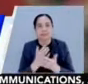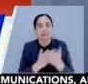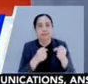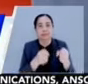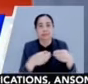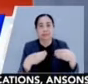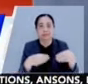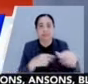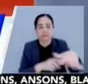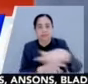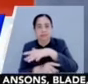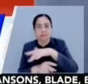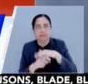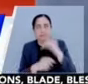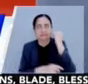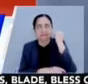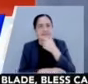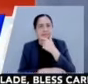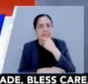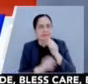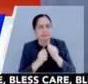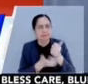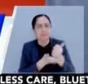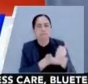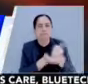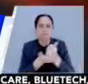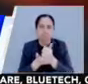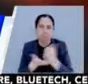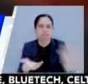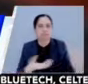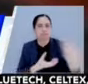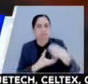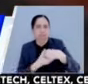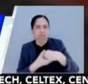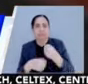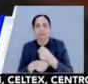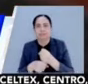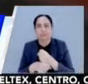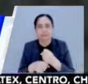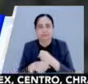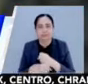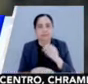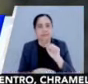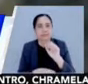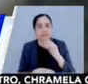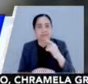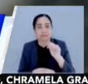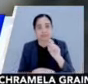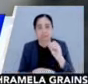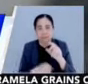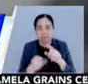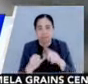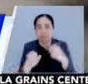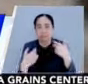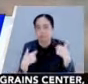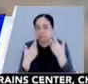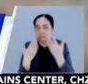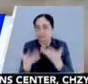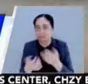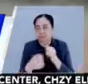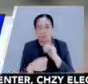namin. Nag-isip po kami ng creative ways to incorporate our coffee. Afogato ka mo? They're serving it with ice cream mula